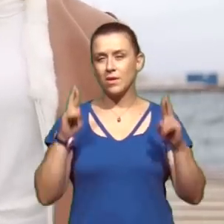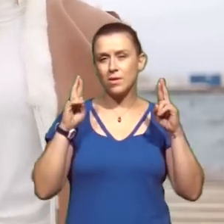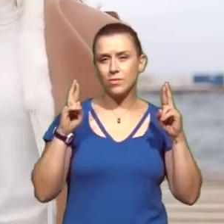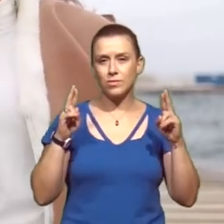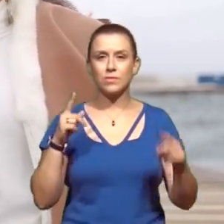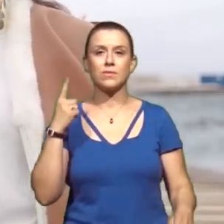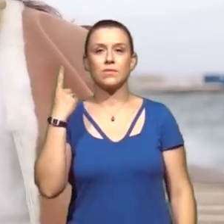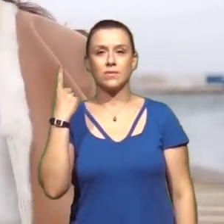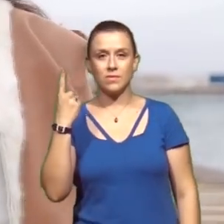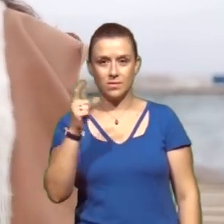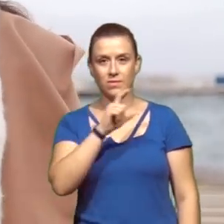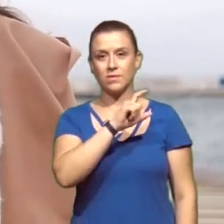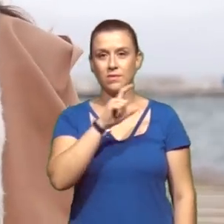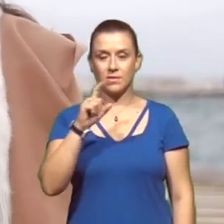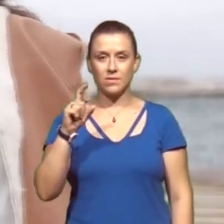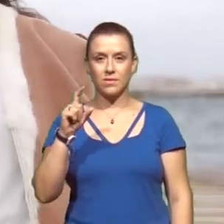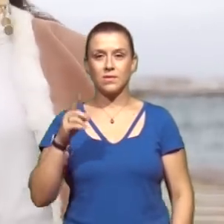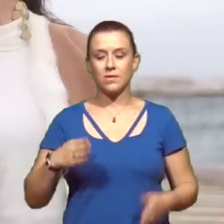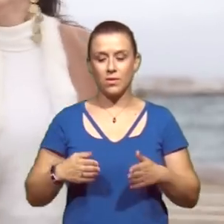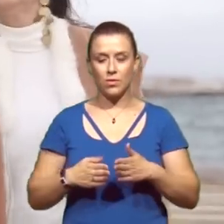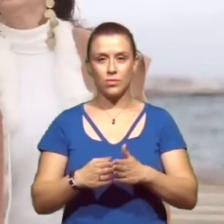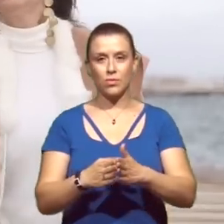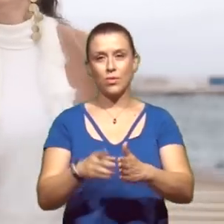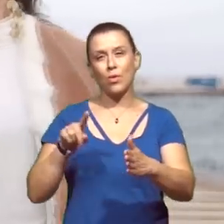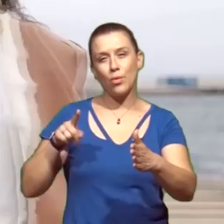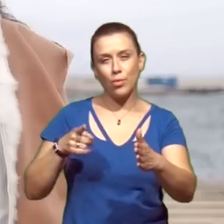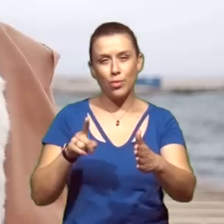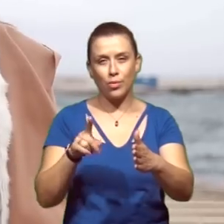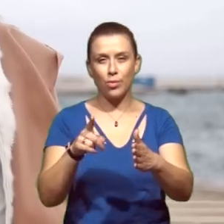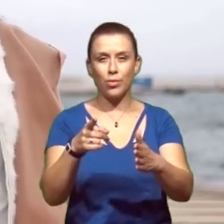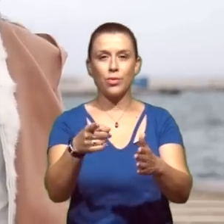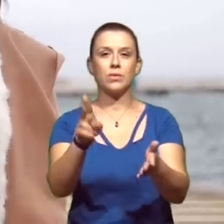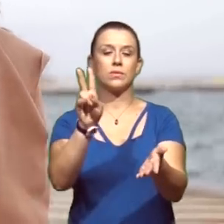Να κρατούσε μια εβδομάδα το